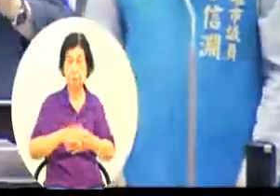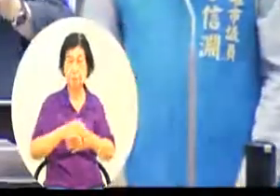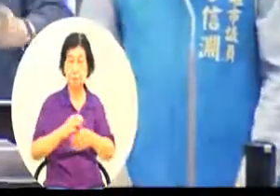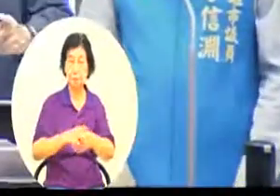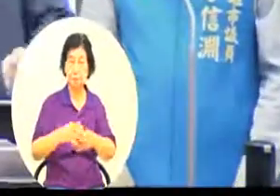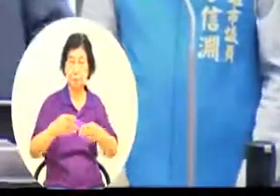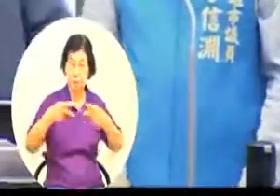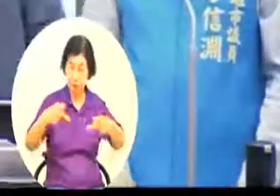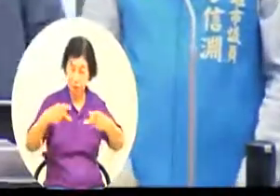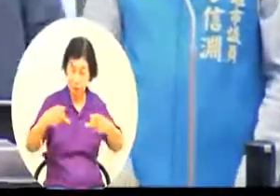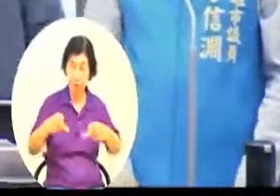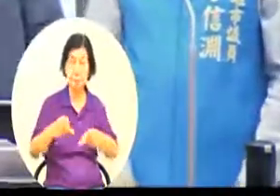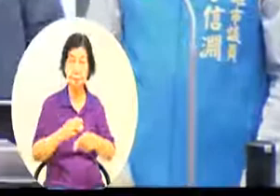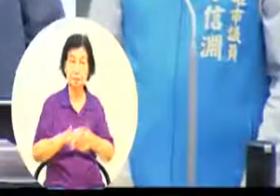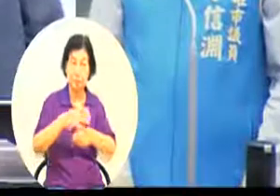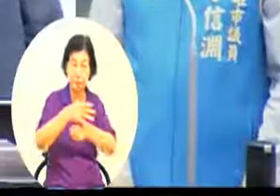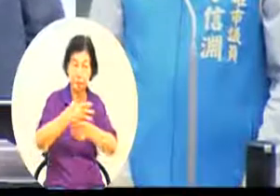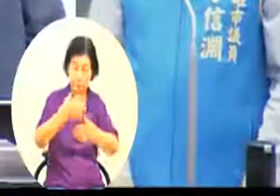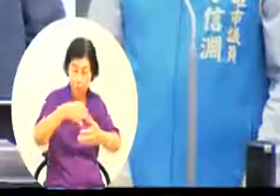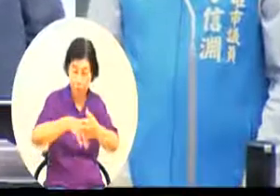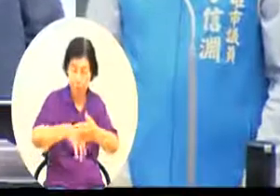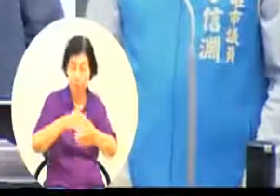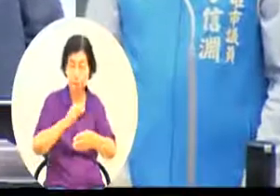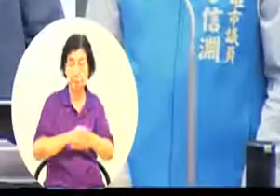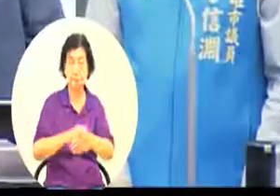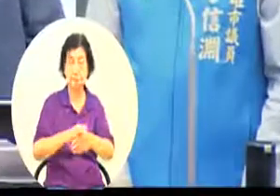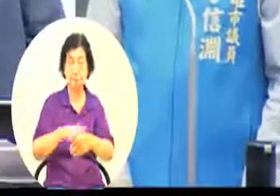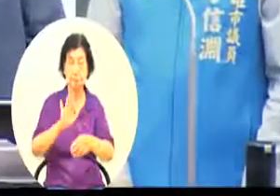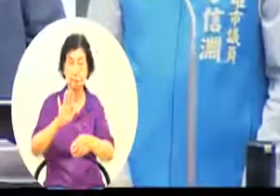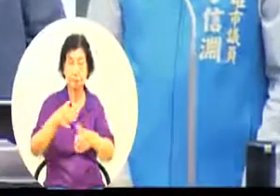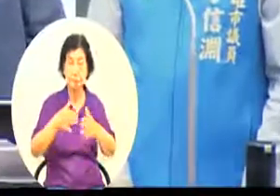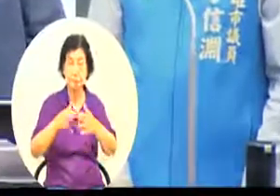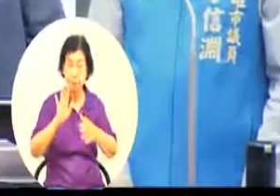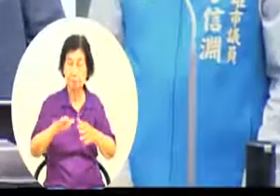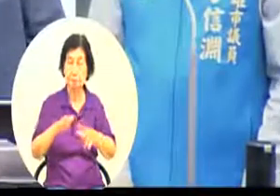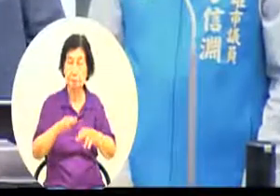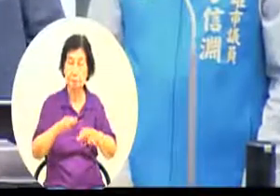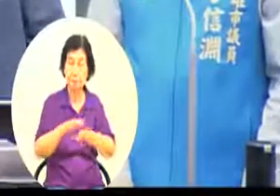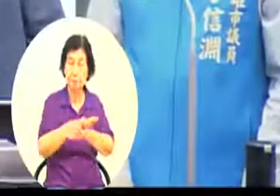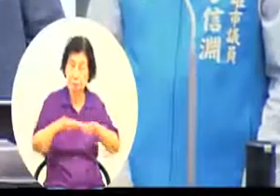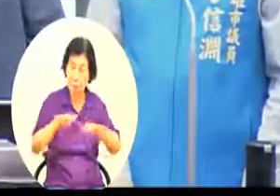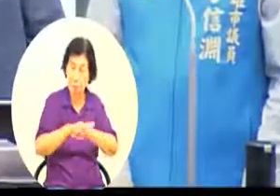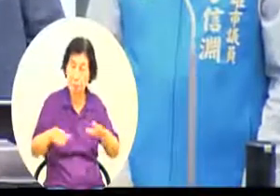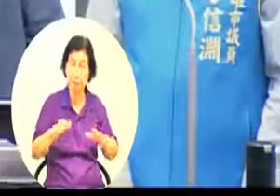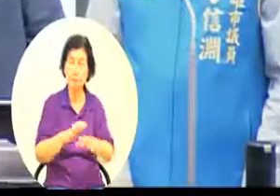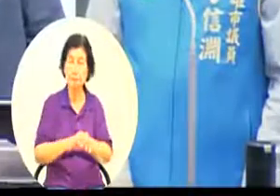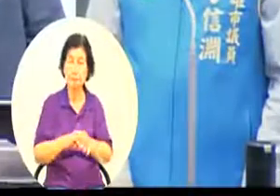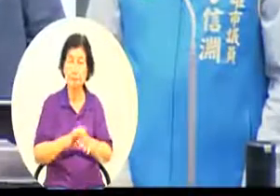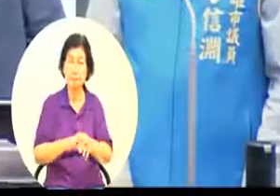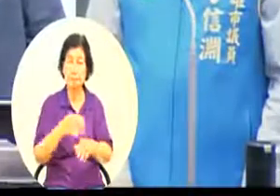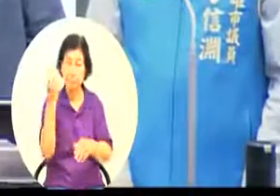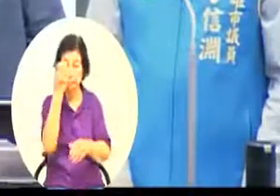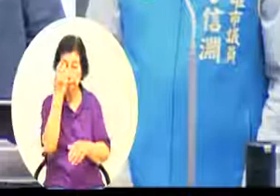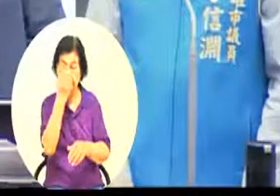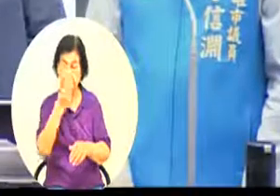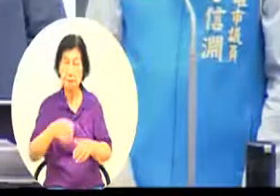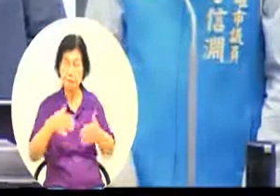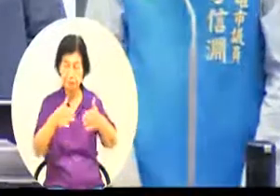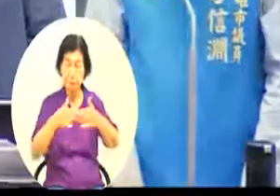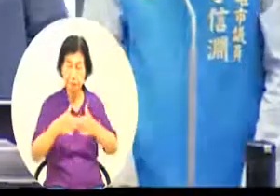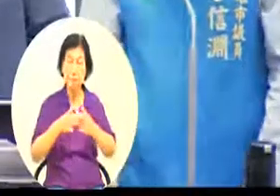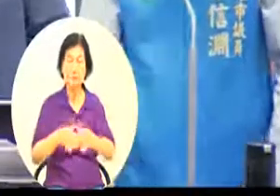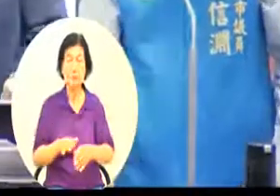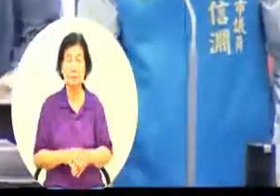包括安全的部分，我觉得我们要负起监督的责任。那我觉得，如果说今